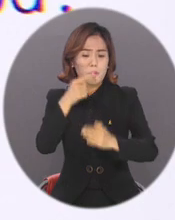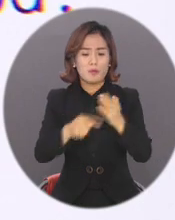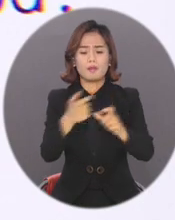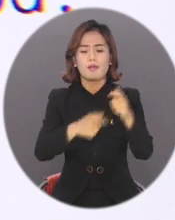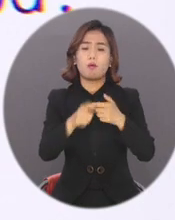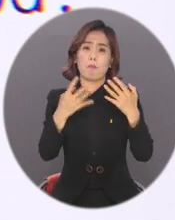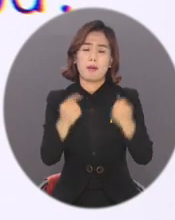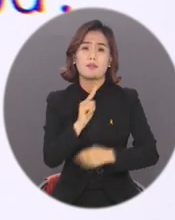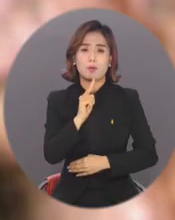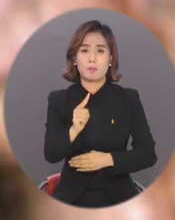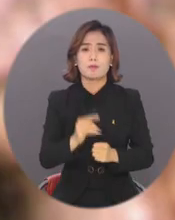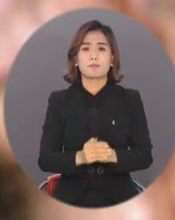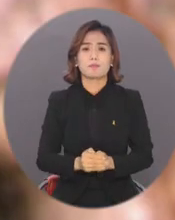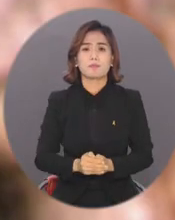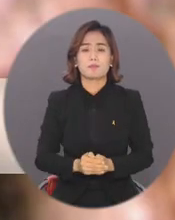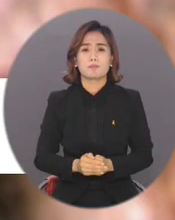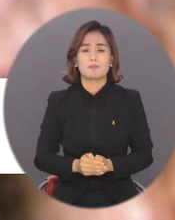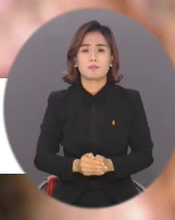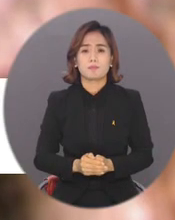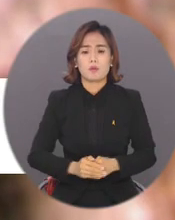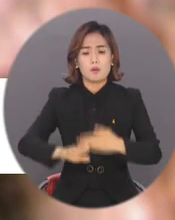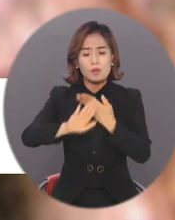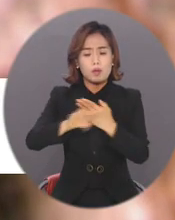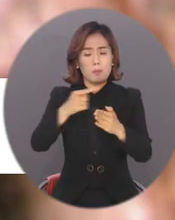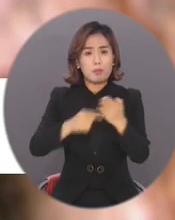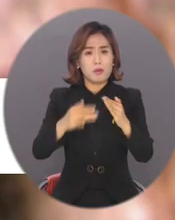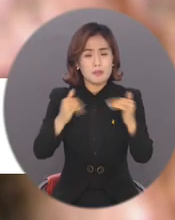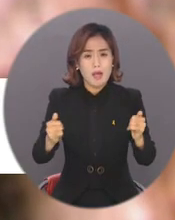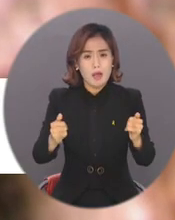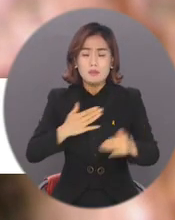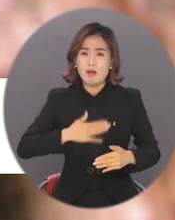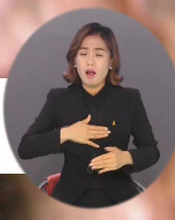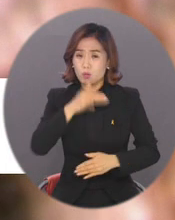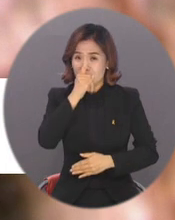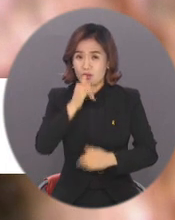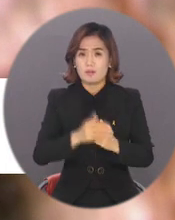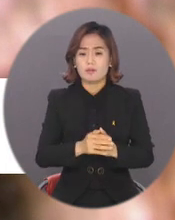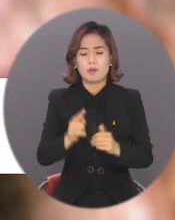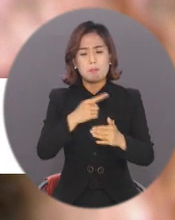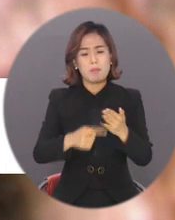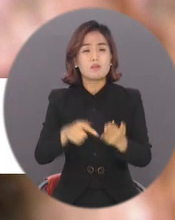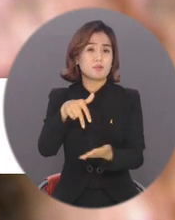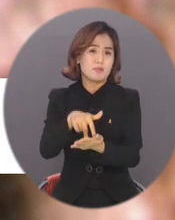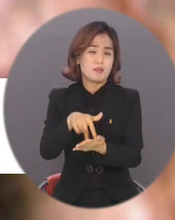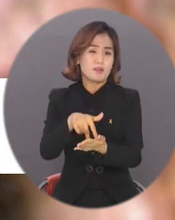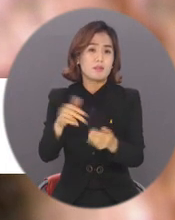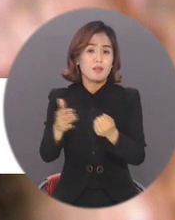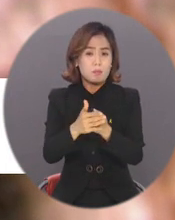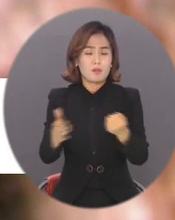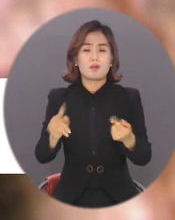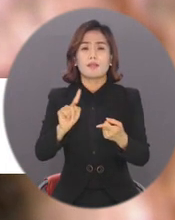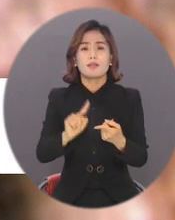피해자도 여럿이라고 말합니다. 다른 피해자들 제가 알고 있는 애들이 있는데 자기들도 피해자니까